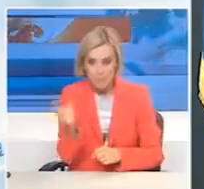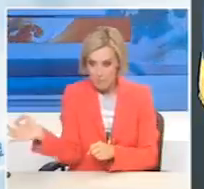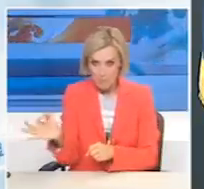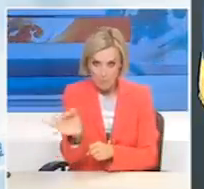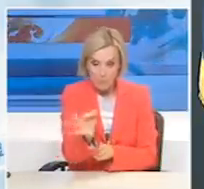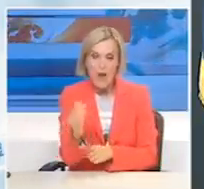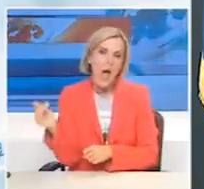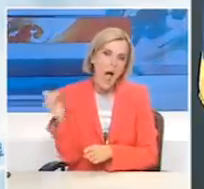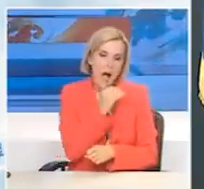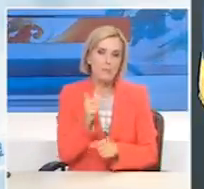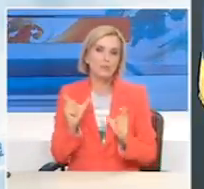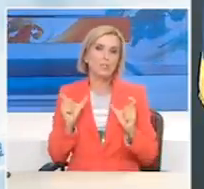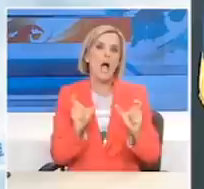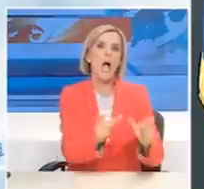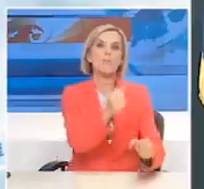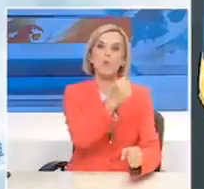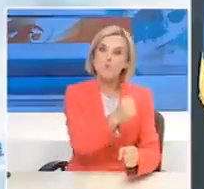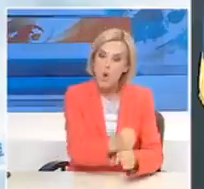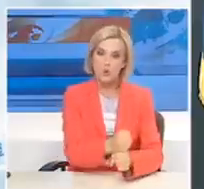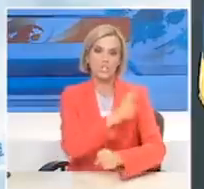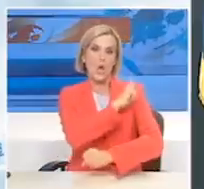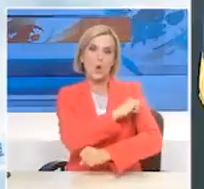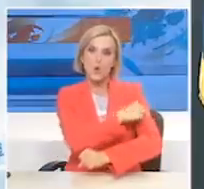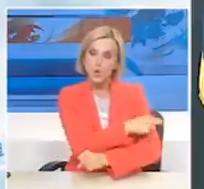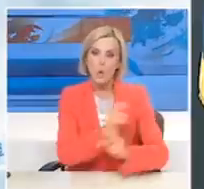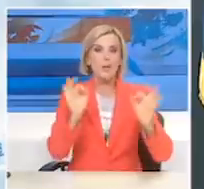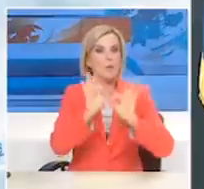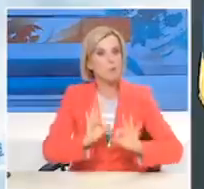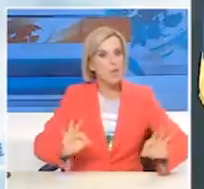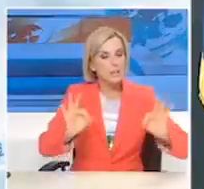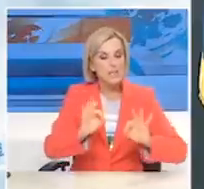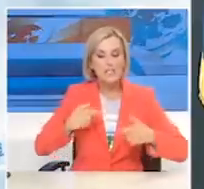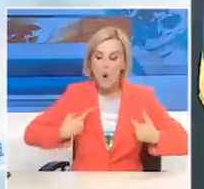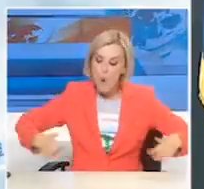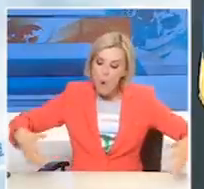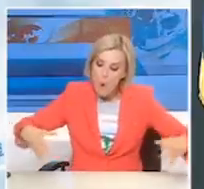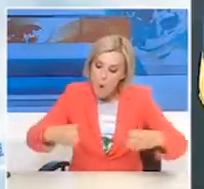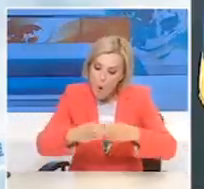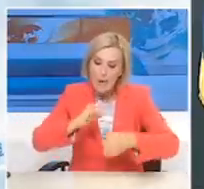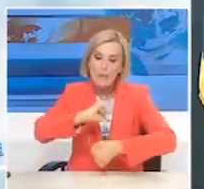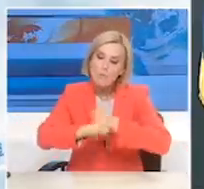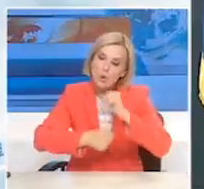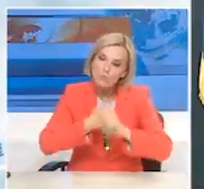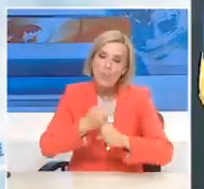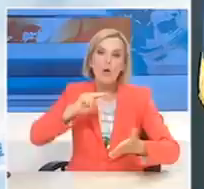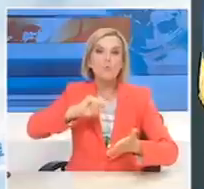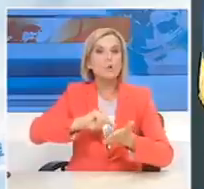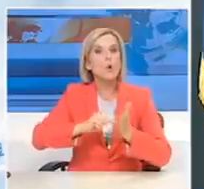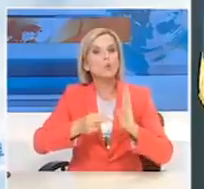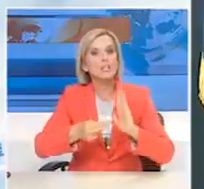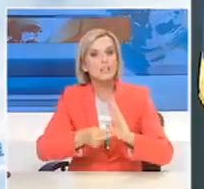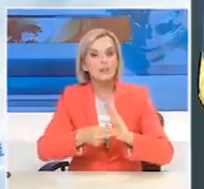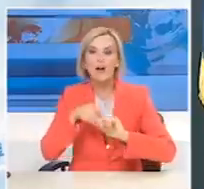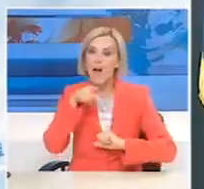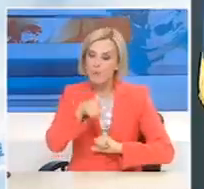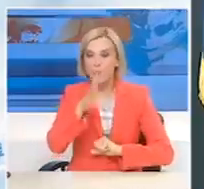επάρκεια για την αναγκαία υγειονομική φροντίδα θα είναι σημαντικά εργαλεία σε αυτή μας την προσπάθεια. Πρέπει να είμαστε πιο προσεκτικοί. Όλο αυτό δηλώνει